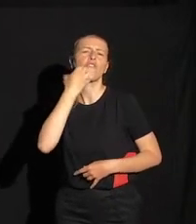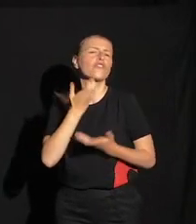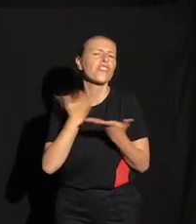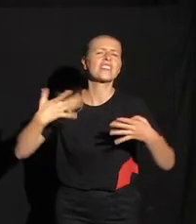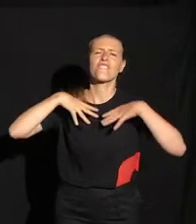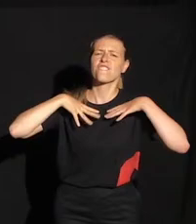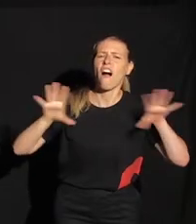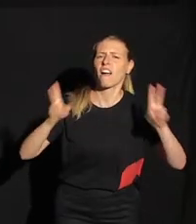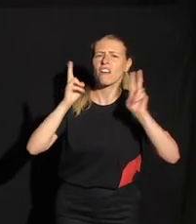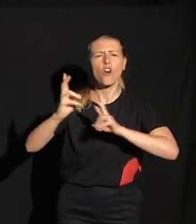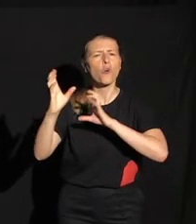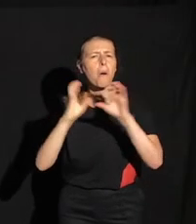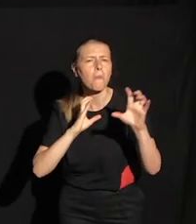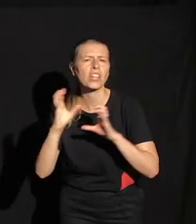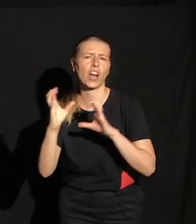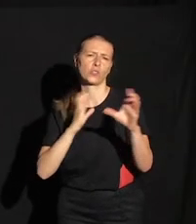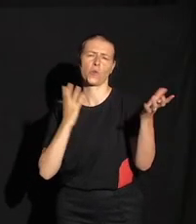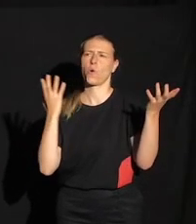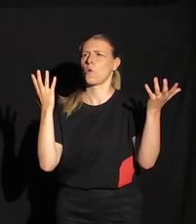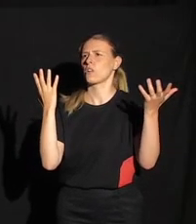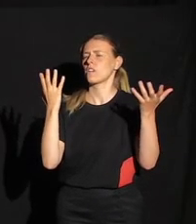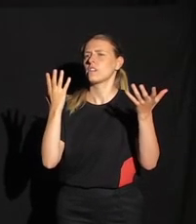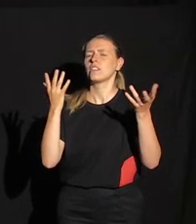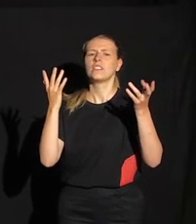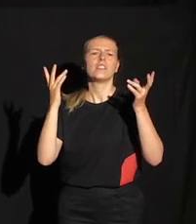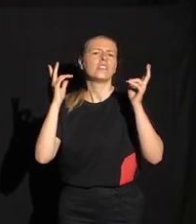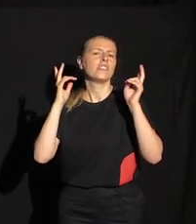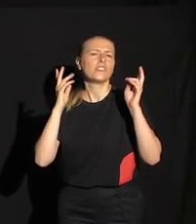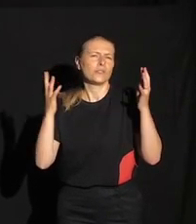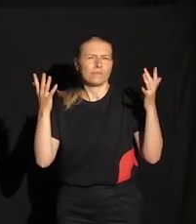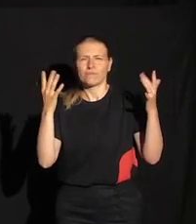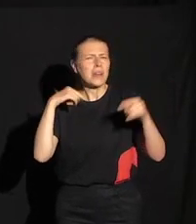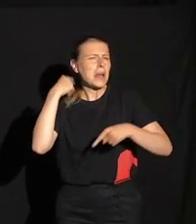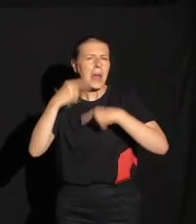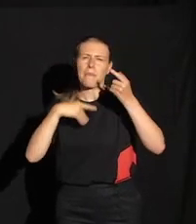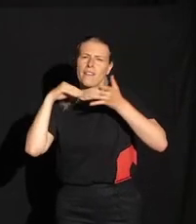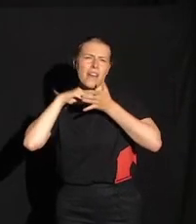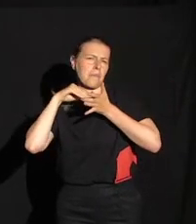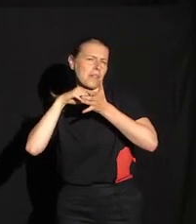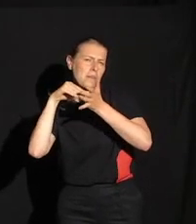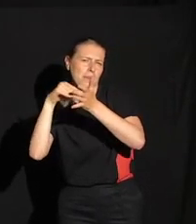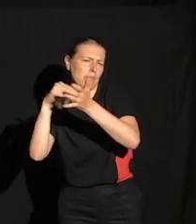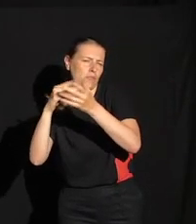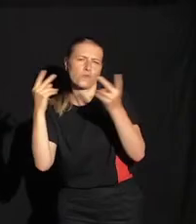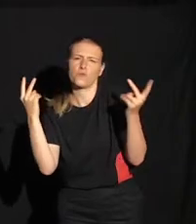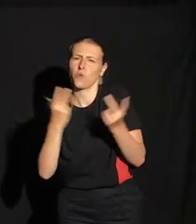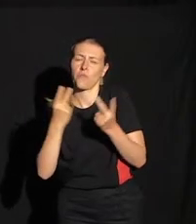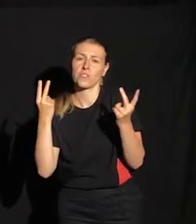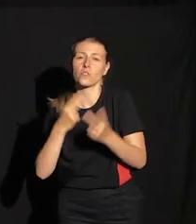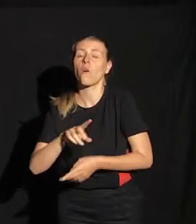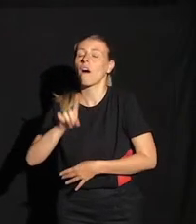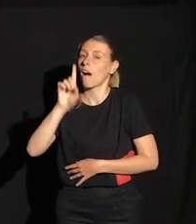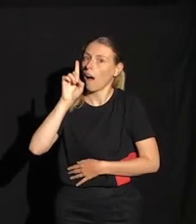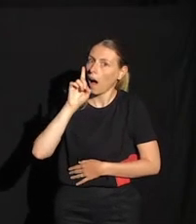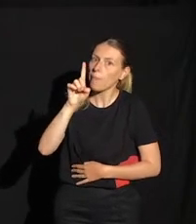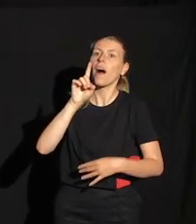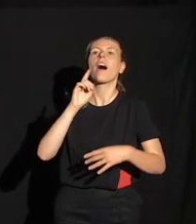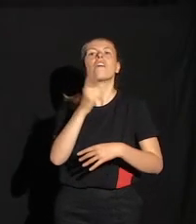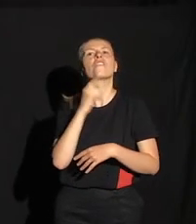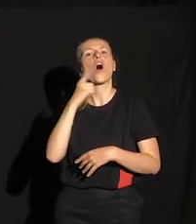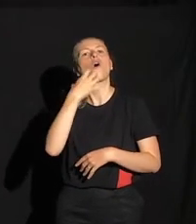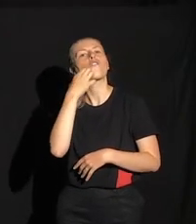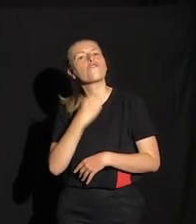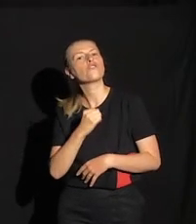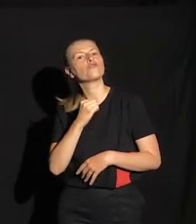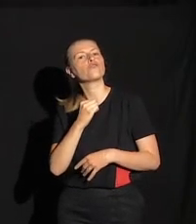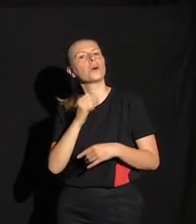nach Kommunikation, das schwebt so wie eine Wolke über dem gesamten Festival, aber wie gesagt, wir wollen einfach auch mal ein